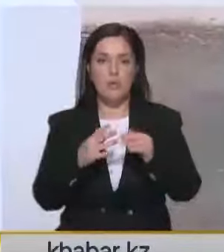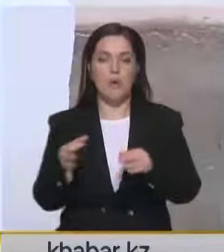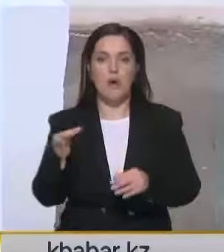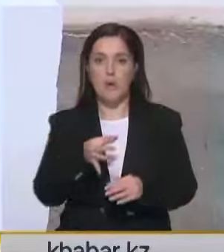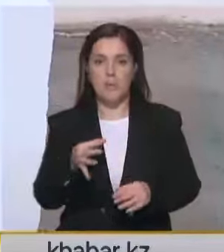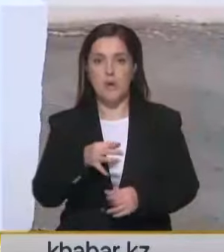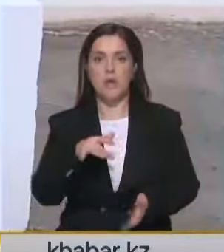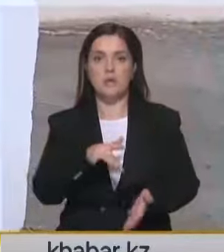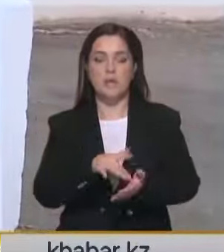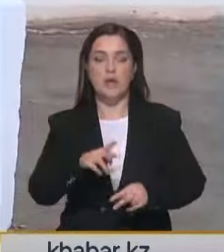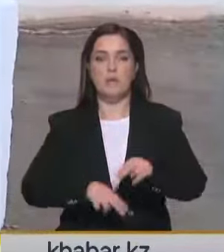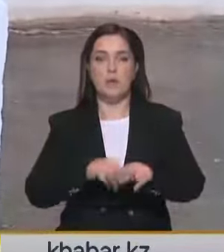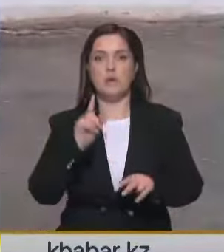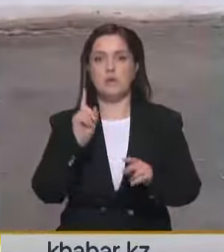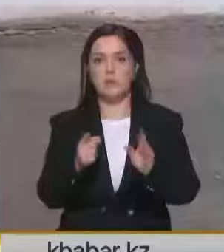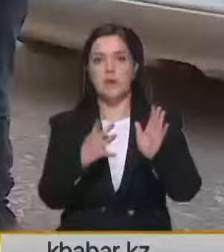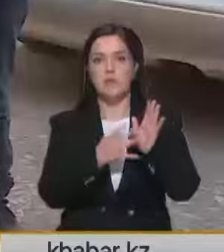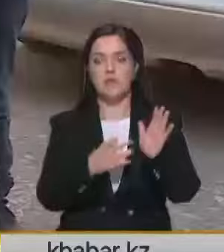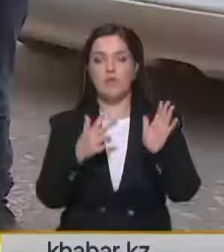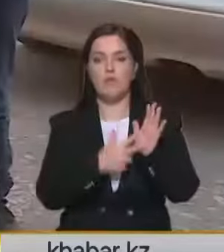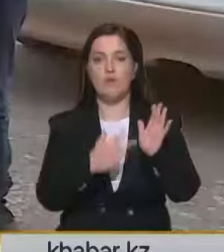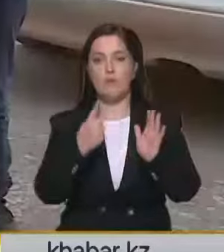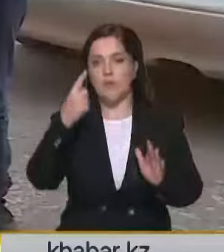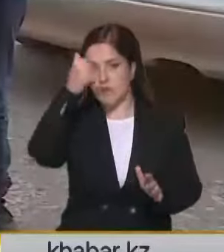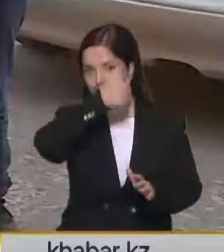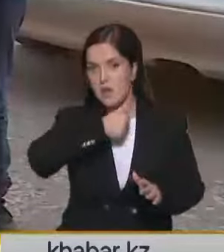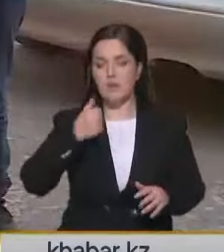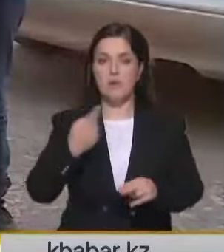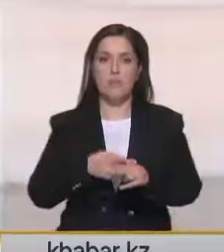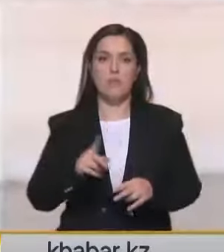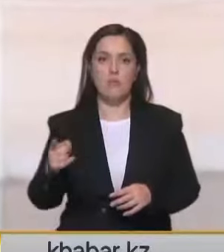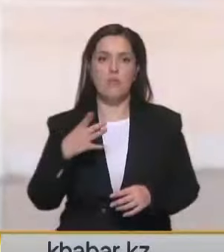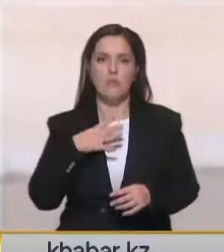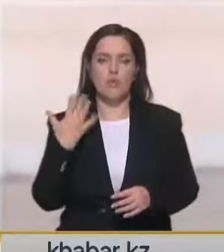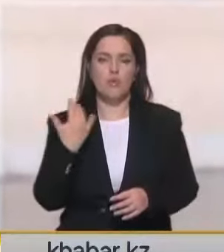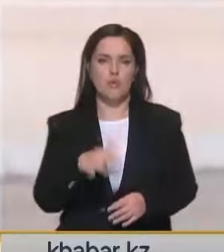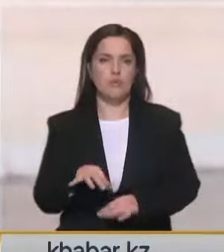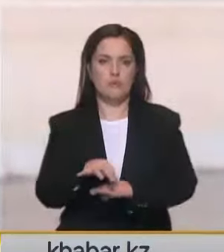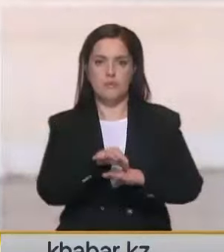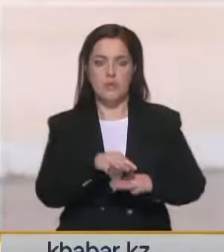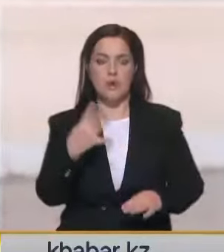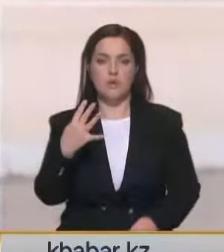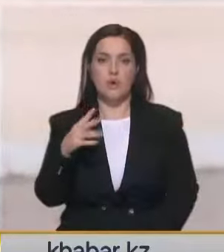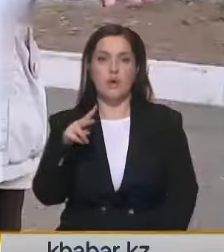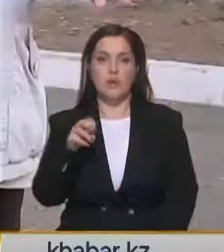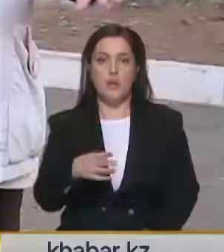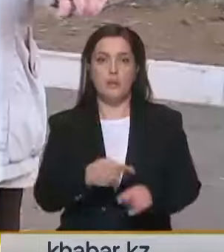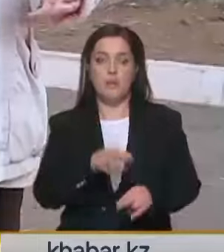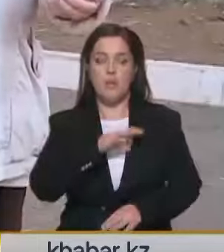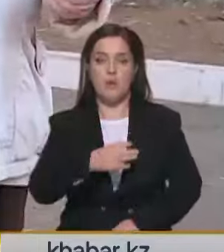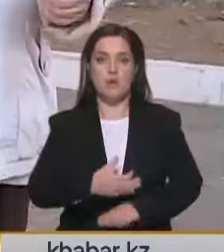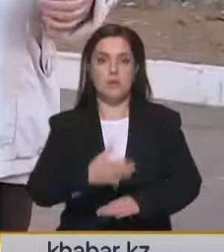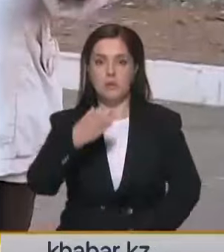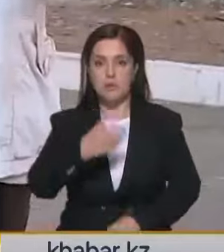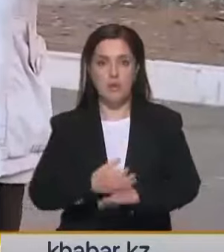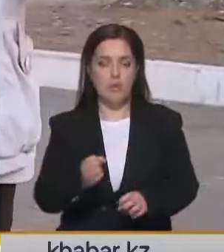центра построили в 1981 году. Лифт в нем эксплуатировали больше 40 лет. В последнее время пользоваться подъемным